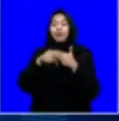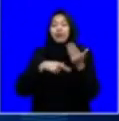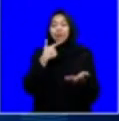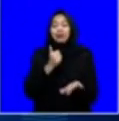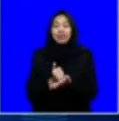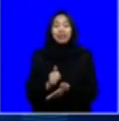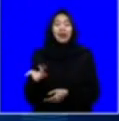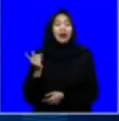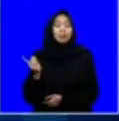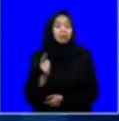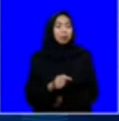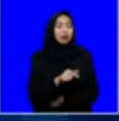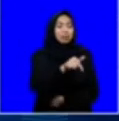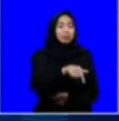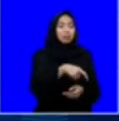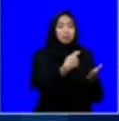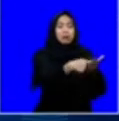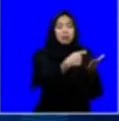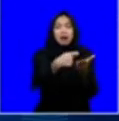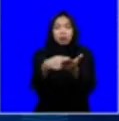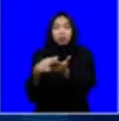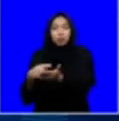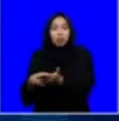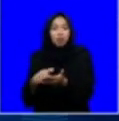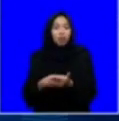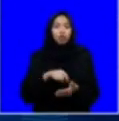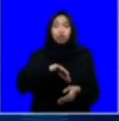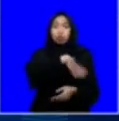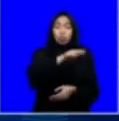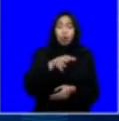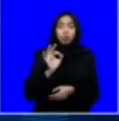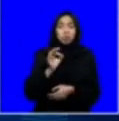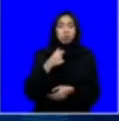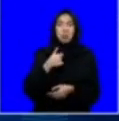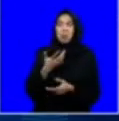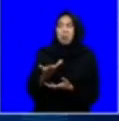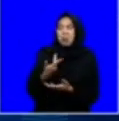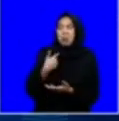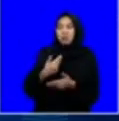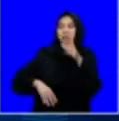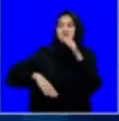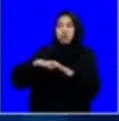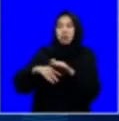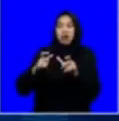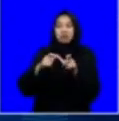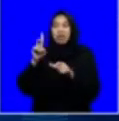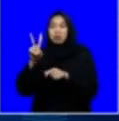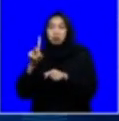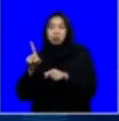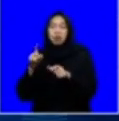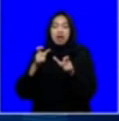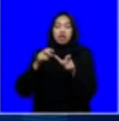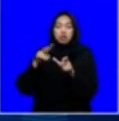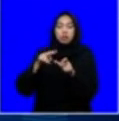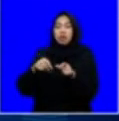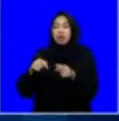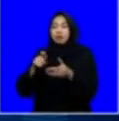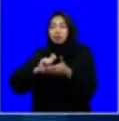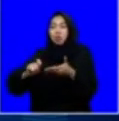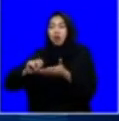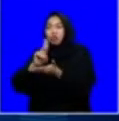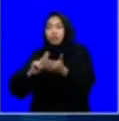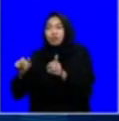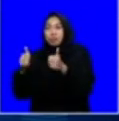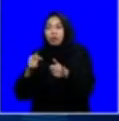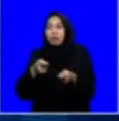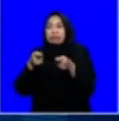untuk melakukan full degree program. Tidak semua anak-anak kita diterima dalam full degree program S1 atau S2 di sekolah-sekolah yang top. Tapi